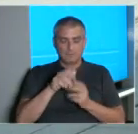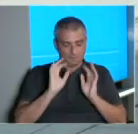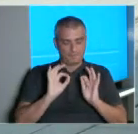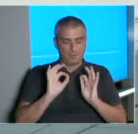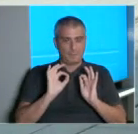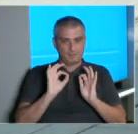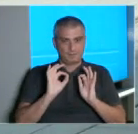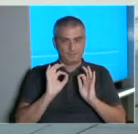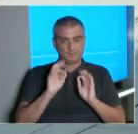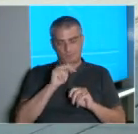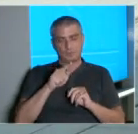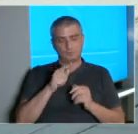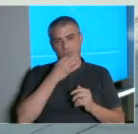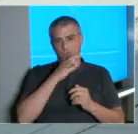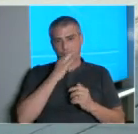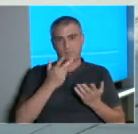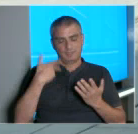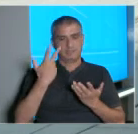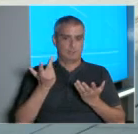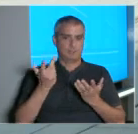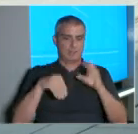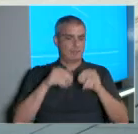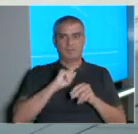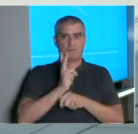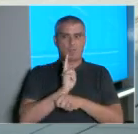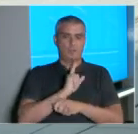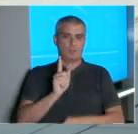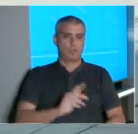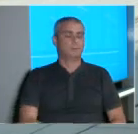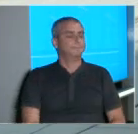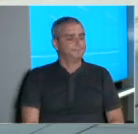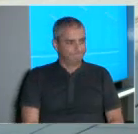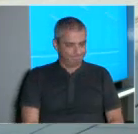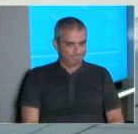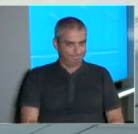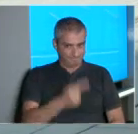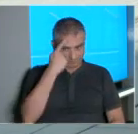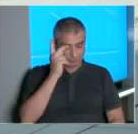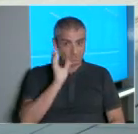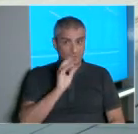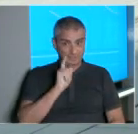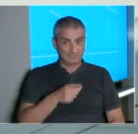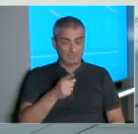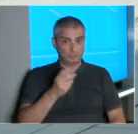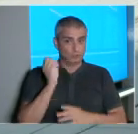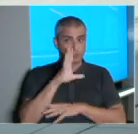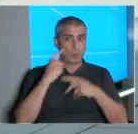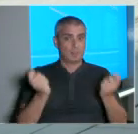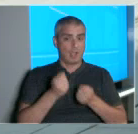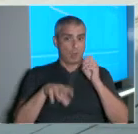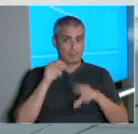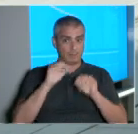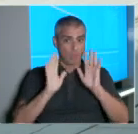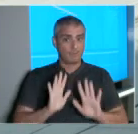באמת הנושא הזה ישופר ויהיה מצלמות בקלפיות ולא יהיה רמאויות בעזרת השם. אתה חושב שיש עדיין צורך בשידורי תעמולת